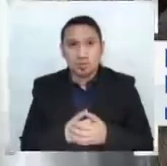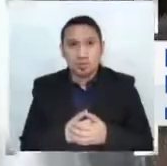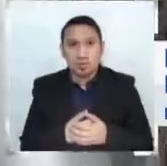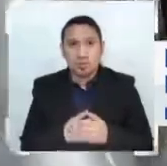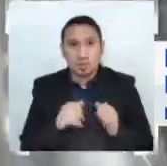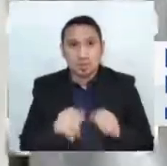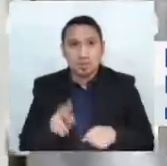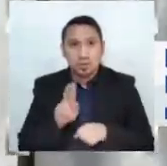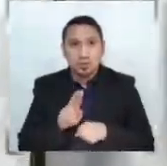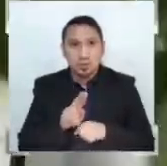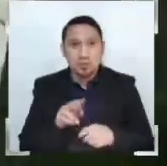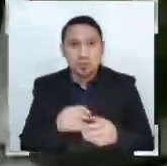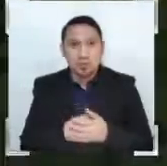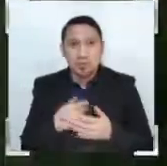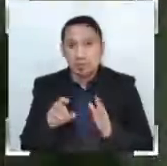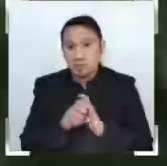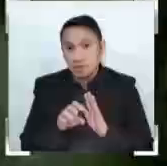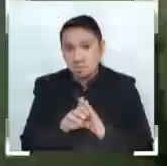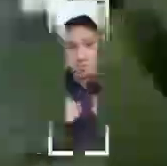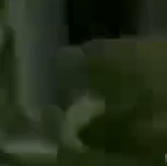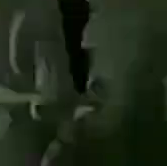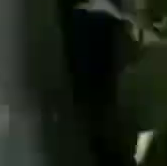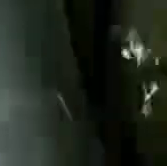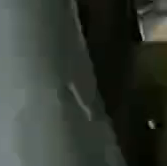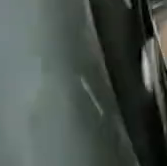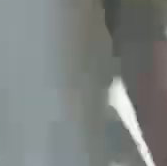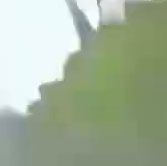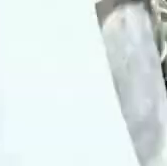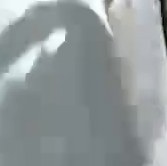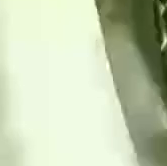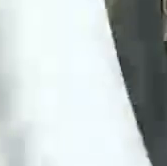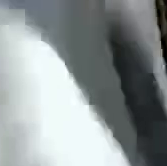Gaya lang sa mga search and rescue operation tuwing may kalamidad.